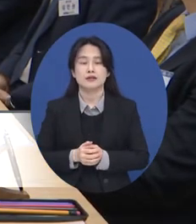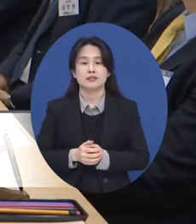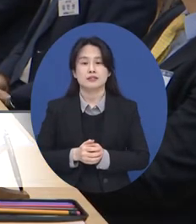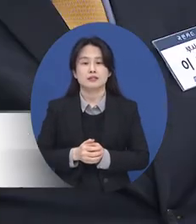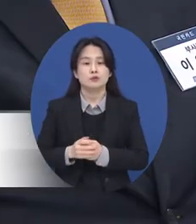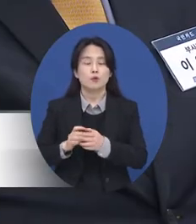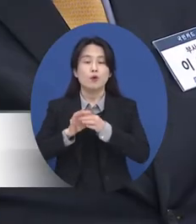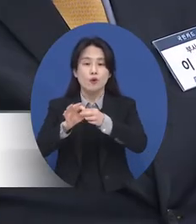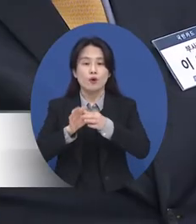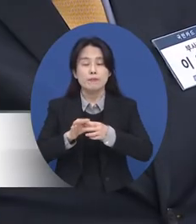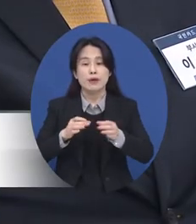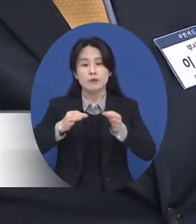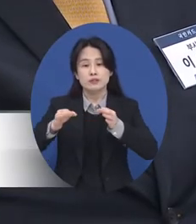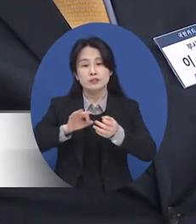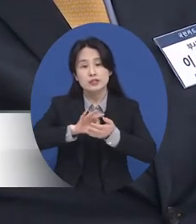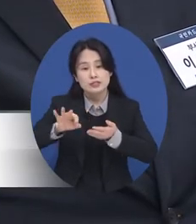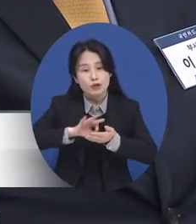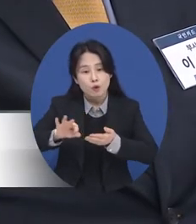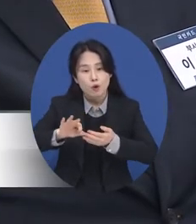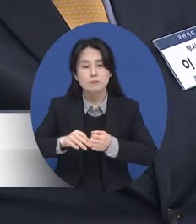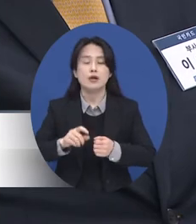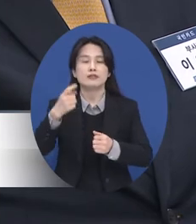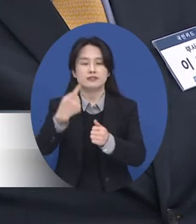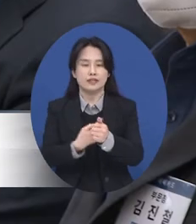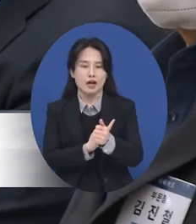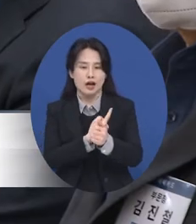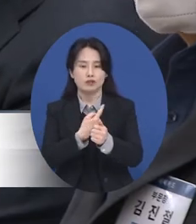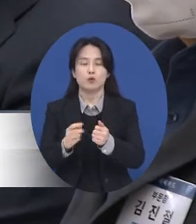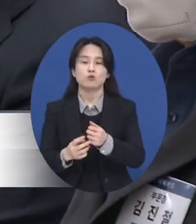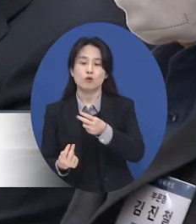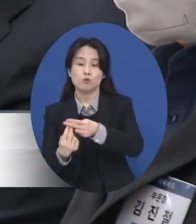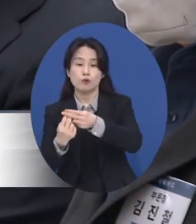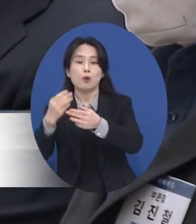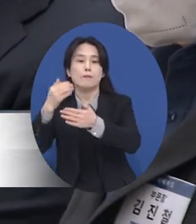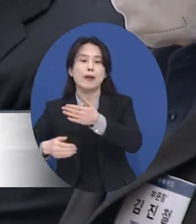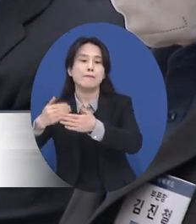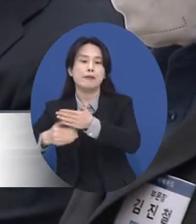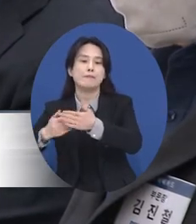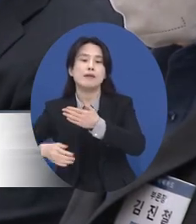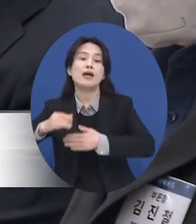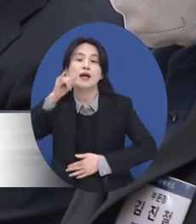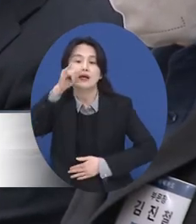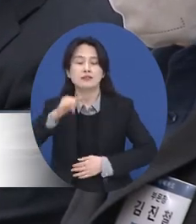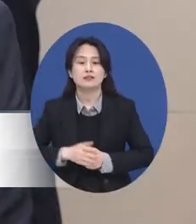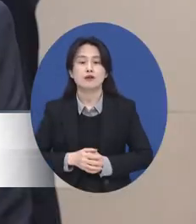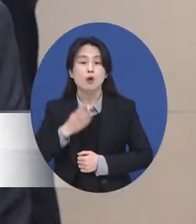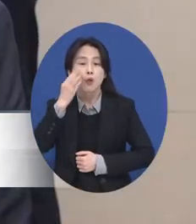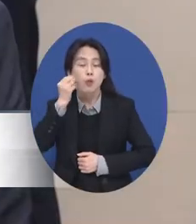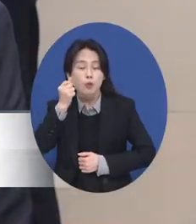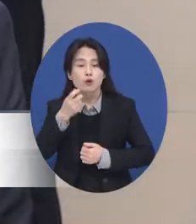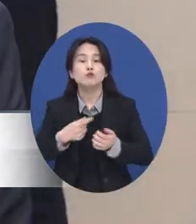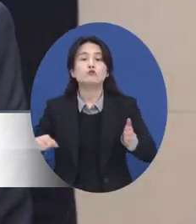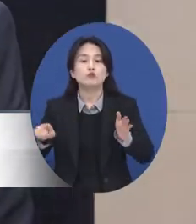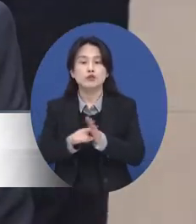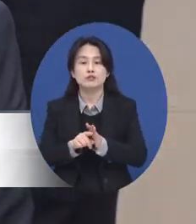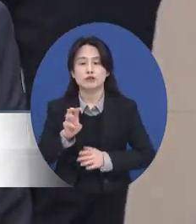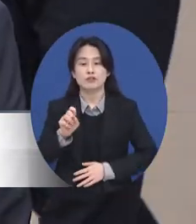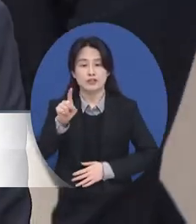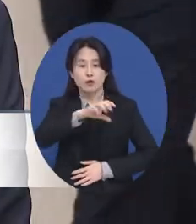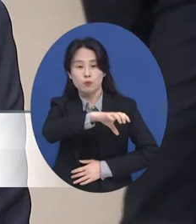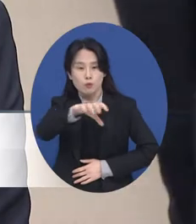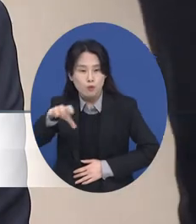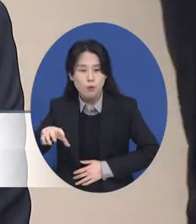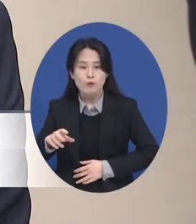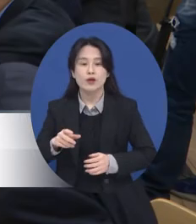지역화폐 가맹점에서 사용하면 자동으로 재난기본소득 지급액만큼 차감되는 방식입니다. 원활한 추진을 위해 경기도는 31개